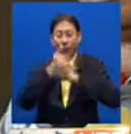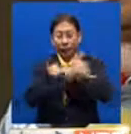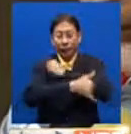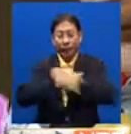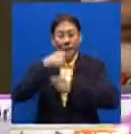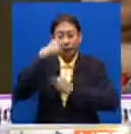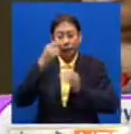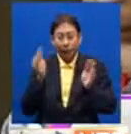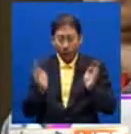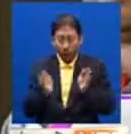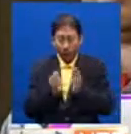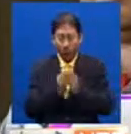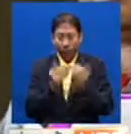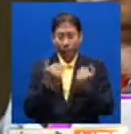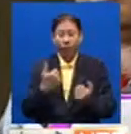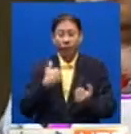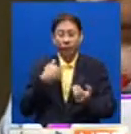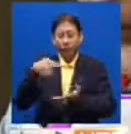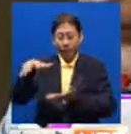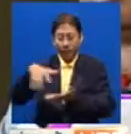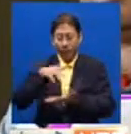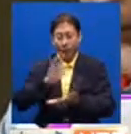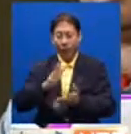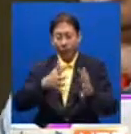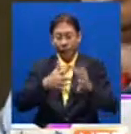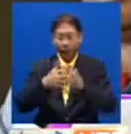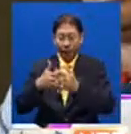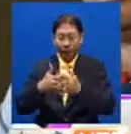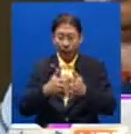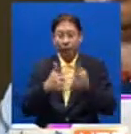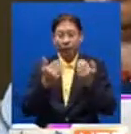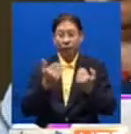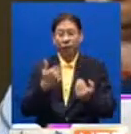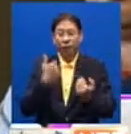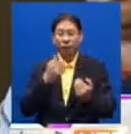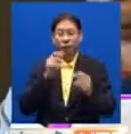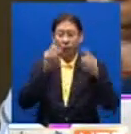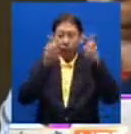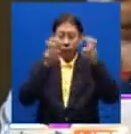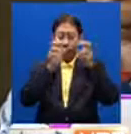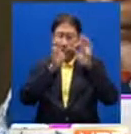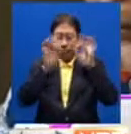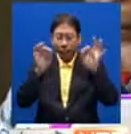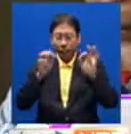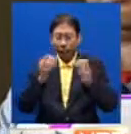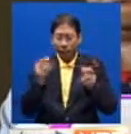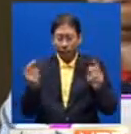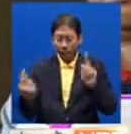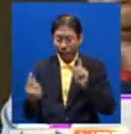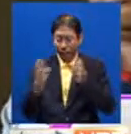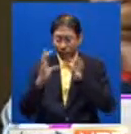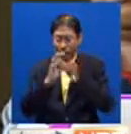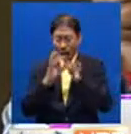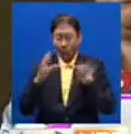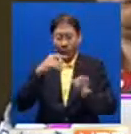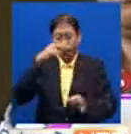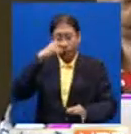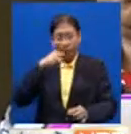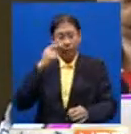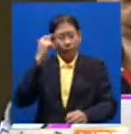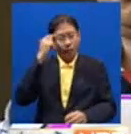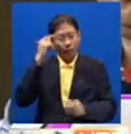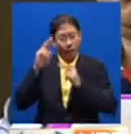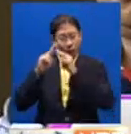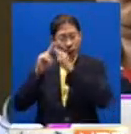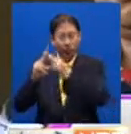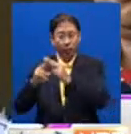รวมอยู่ด้วยและในรายงานของสหรัฐฉบับดังกล่าวค่ะไม่มีข้อความใดที่ระบุถึงไทยจึงเชื่อว่าเป็นการตีความไปเอง